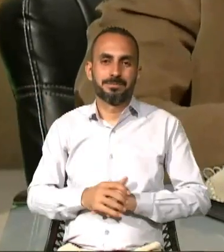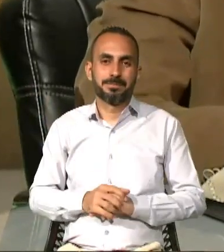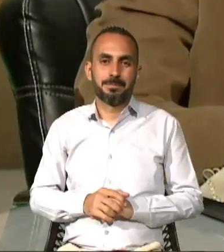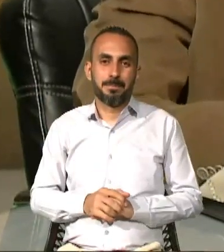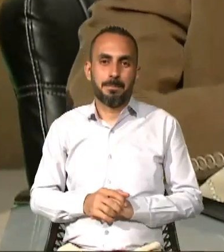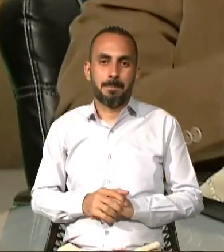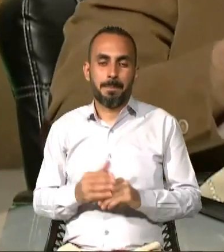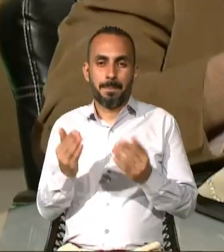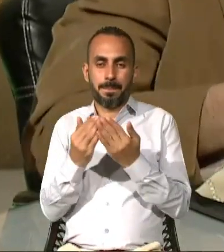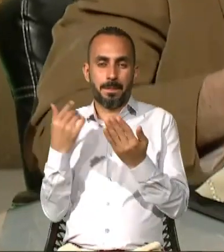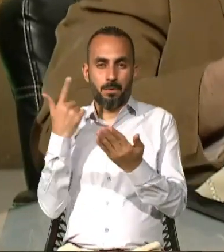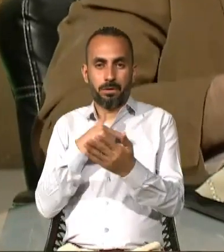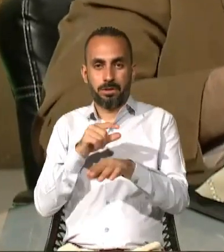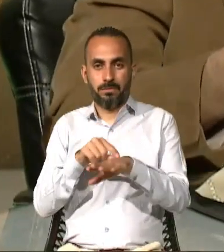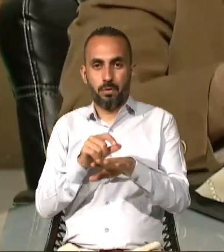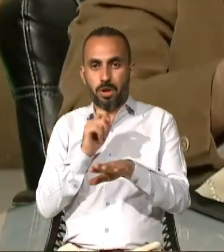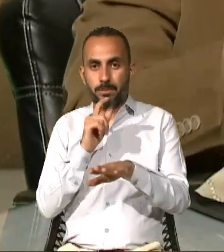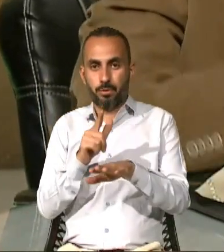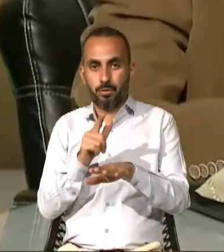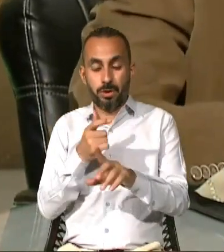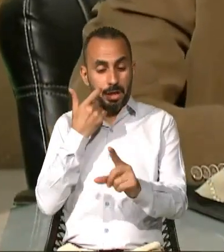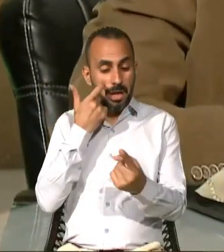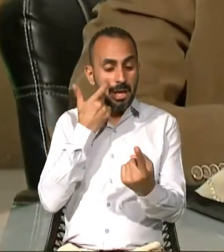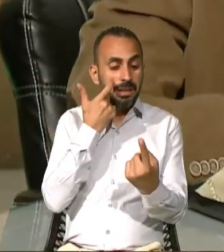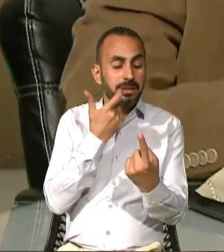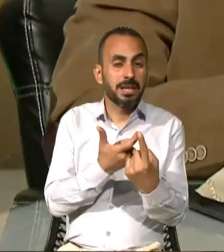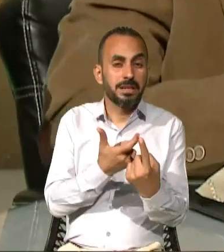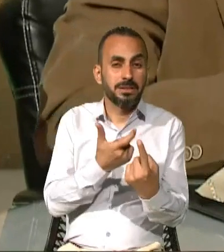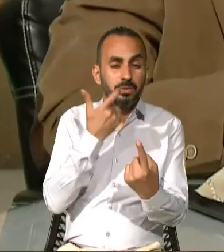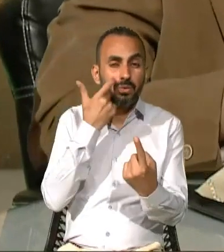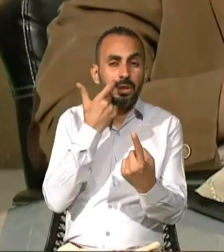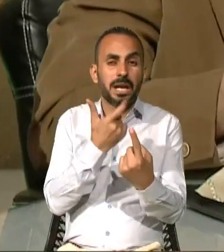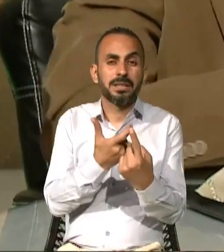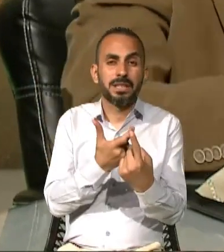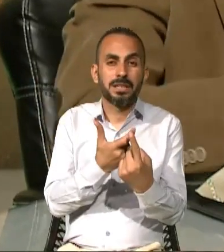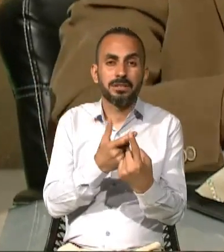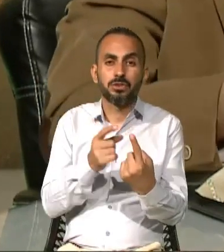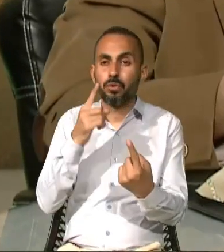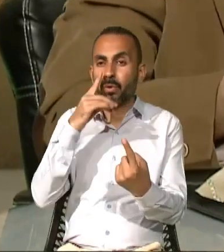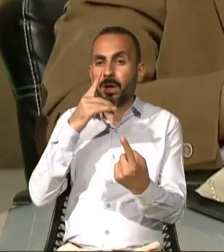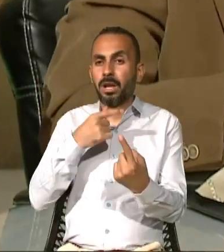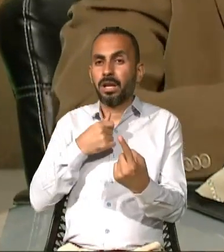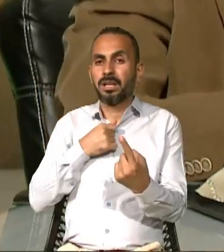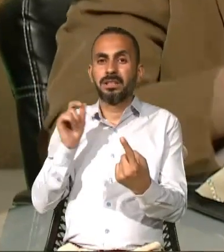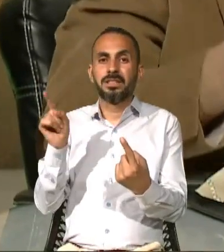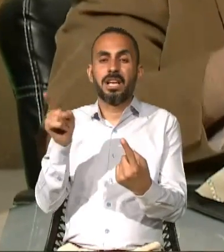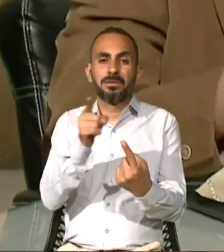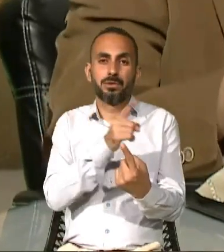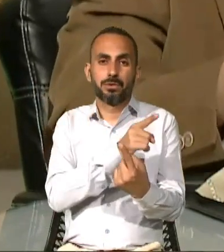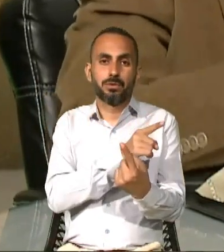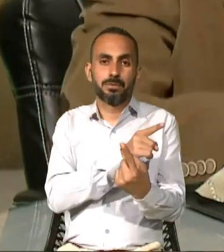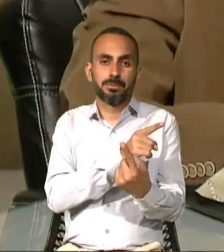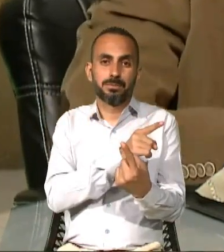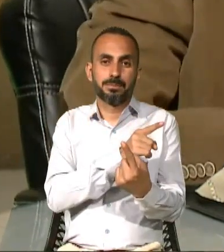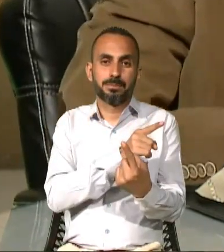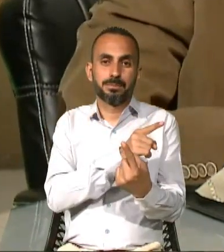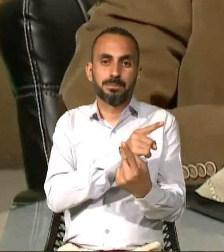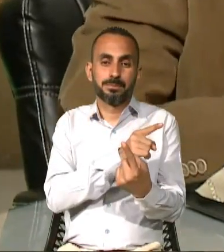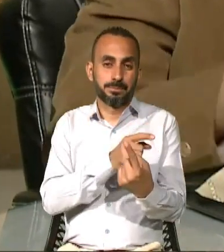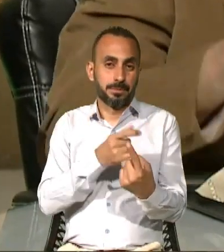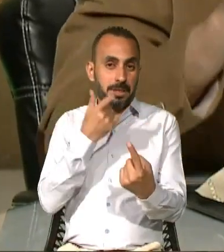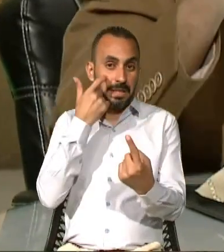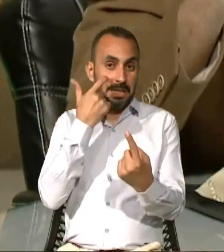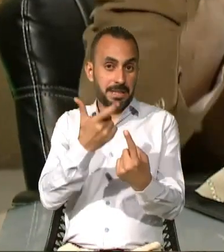34، بيقول فيها احترزوا اذا لانفسكم لما الضيق. ده التحذير بقى، التحذير ده، دي الفكره